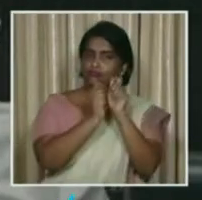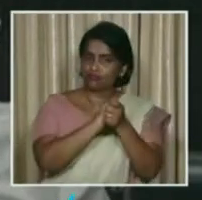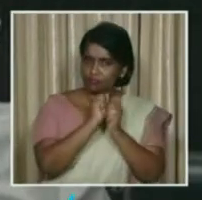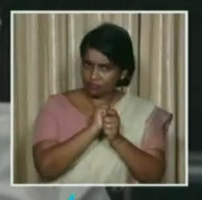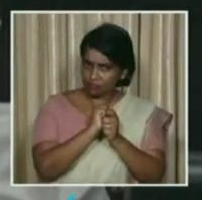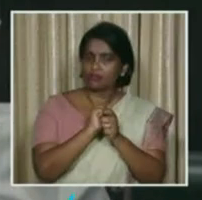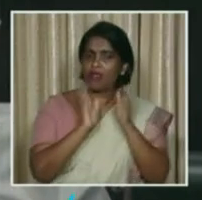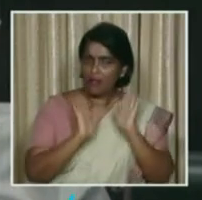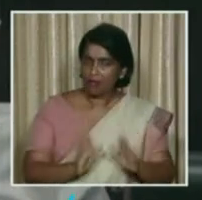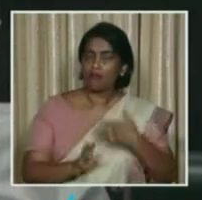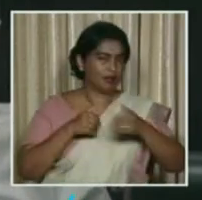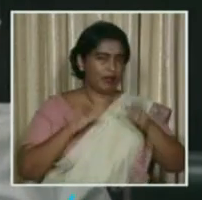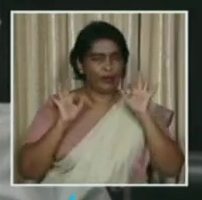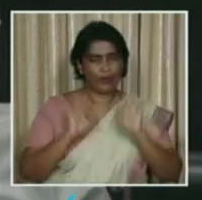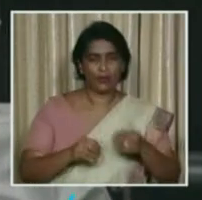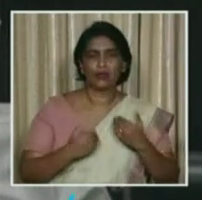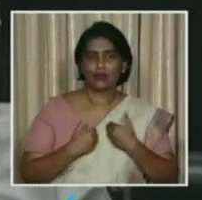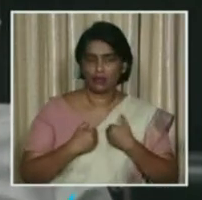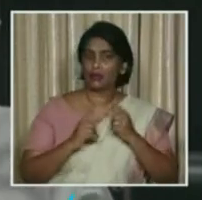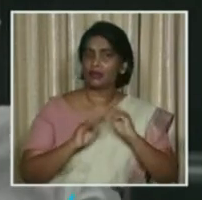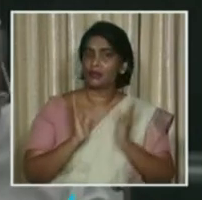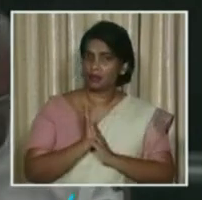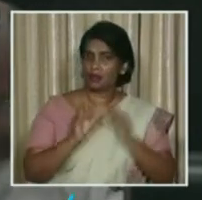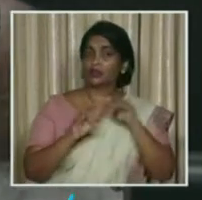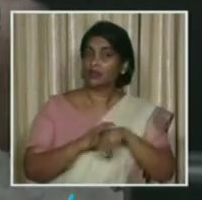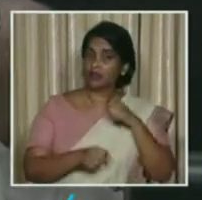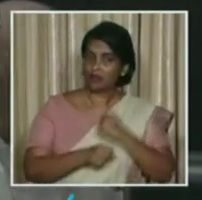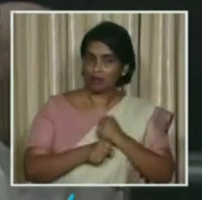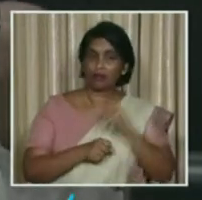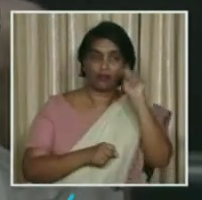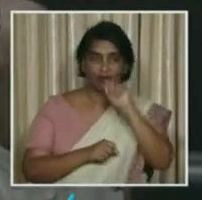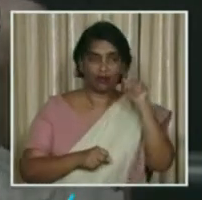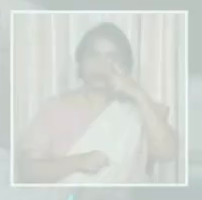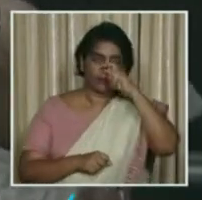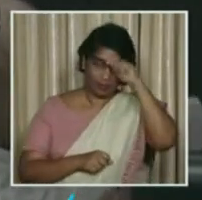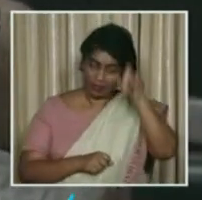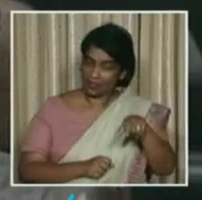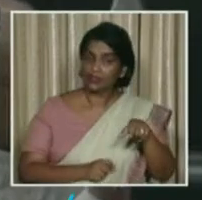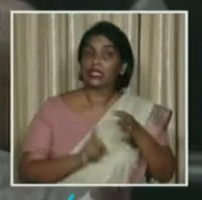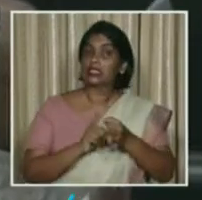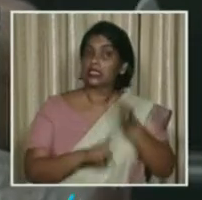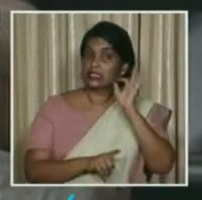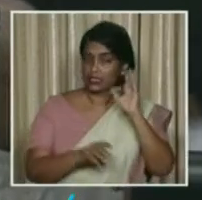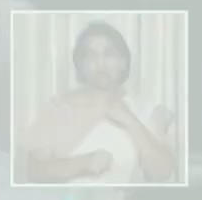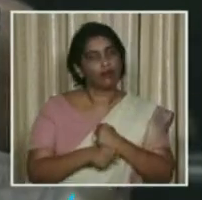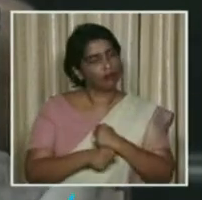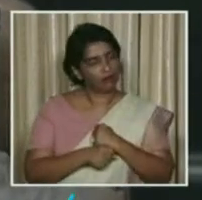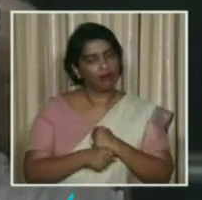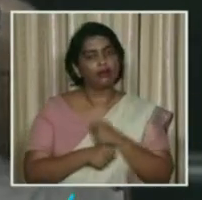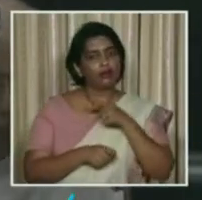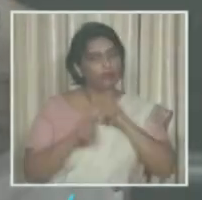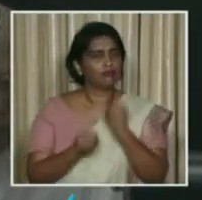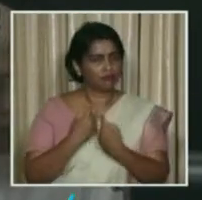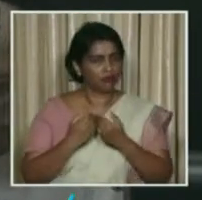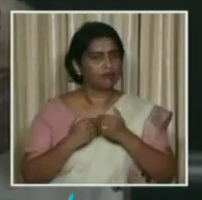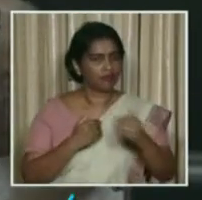නම් ඒවත් පිළි අරගන්න. මම අගමැති වෙලා හිටපු ආණ්ඩුවේ මෛත්‍රීපාල සිරිසේන මහත්මයා ජනාධිපති වෙලා හිටපු ආණ්ඩුවේ මේවා ගැන